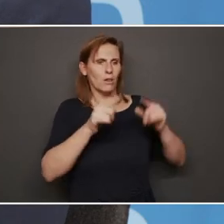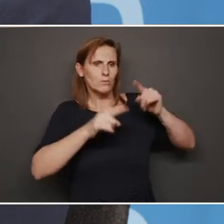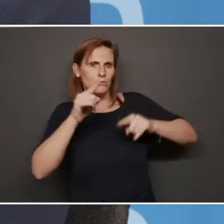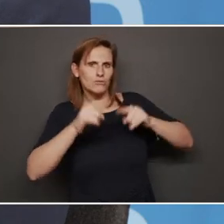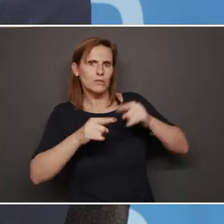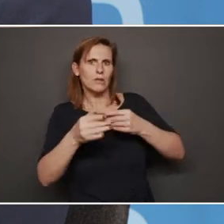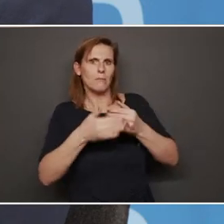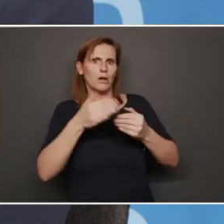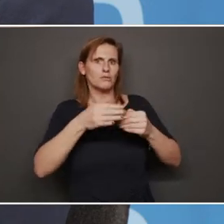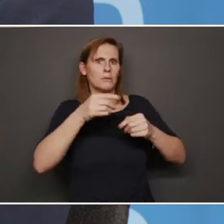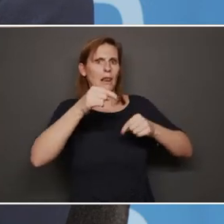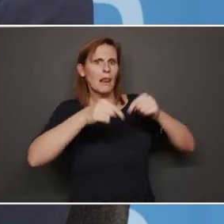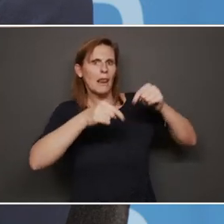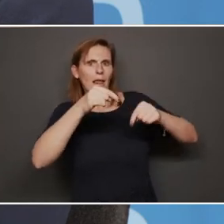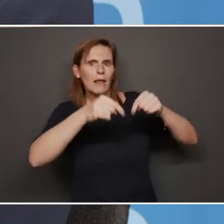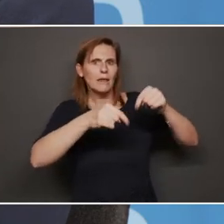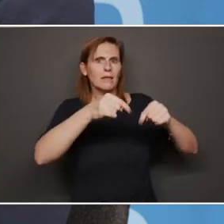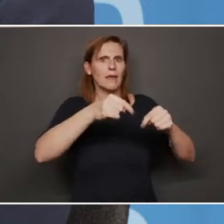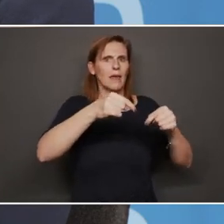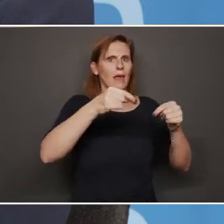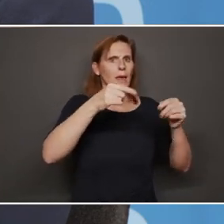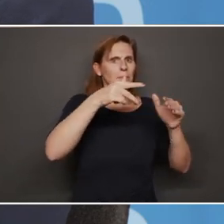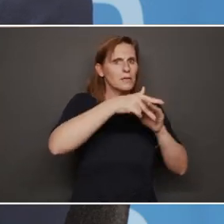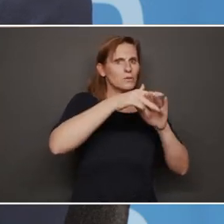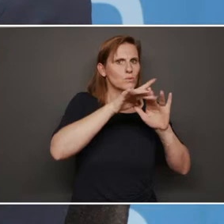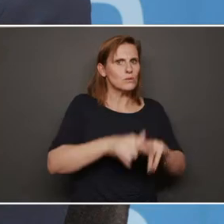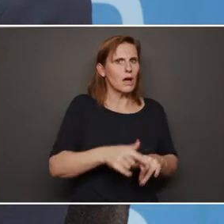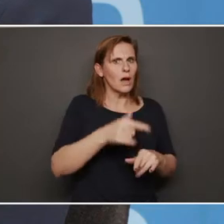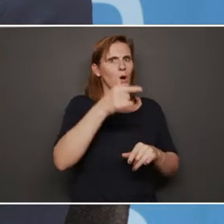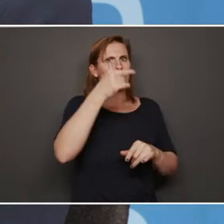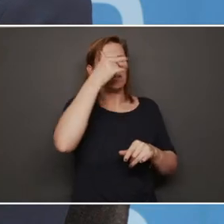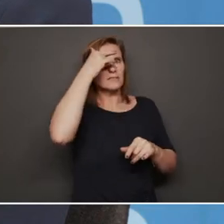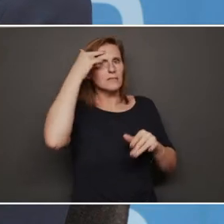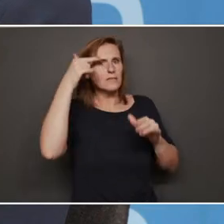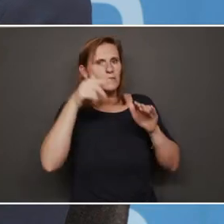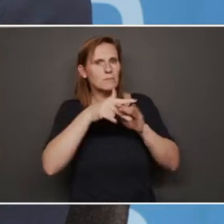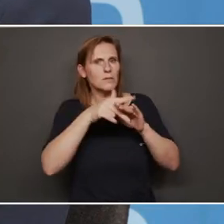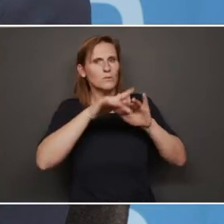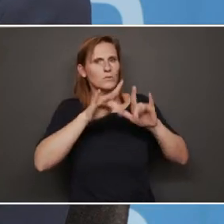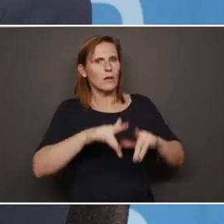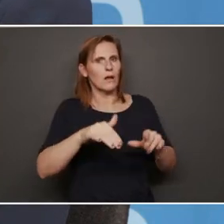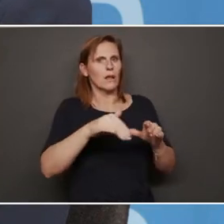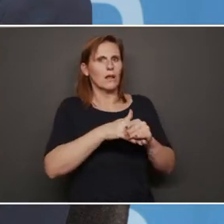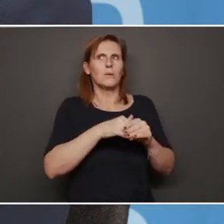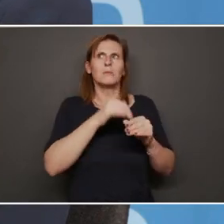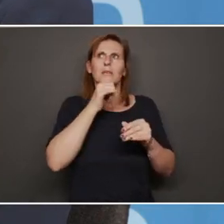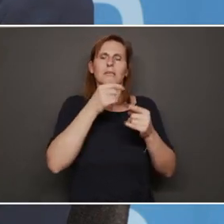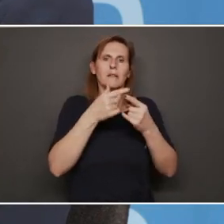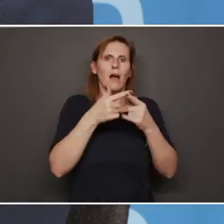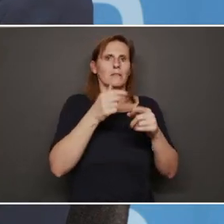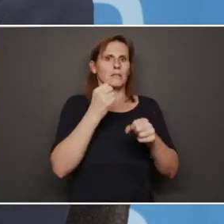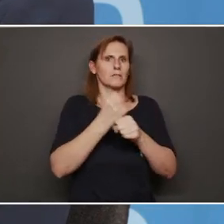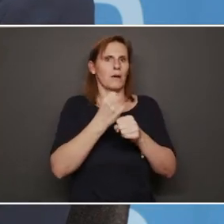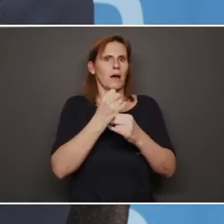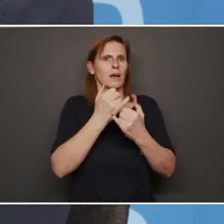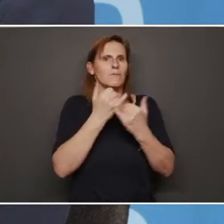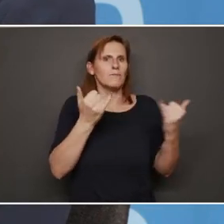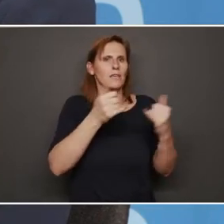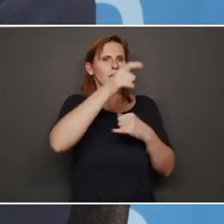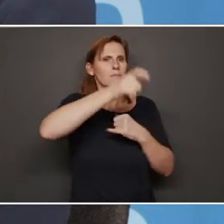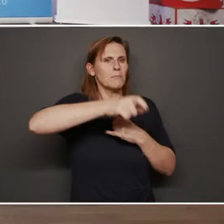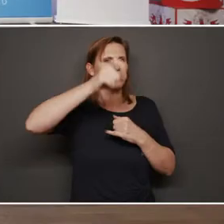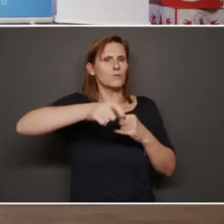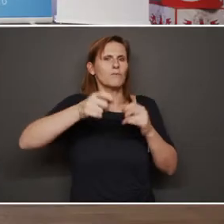mit Gehbehinderung, nehme ich jemanden mit Sinnesbehinderung und dergleichen. Also ich würde das gar nicht anders machen als bei jedem